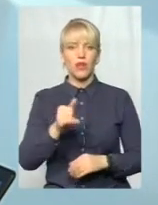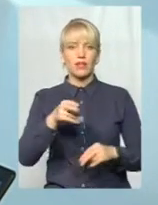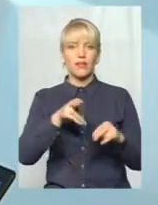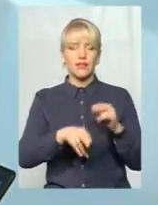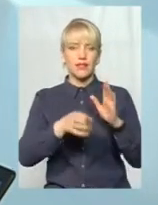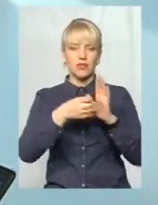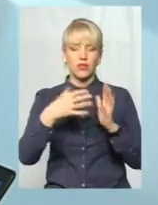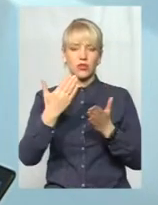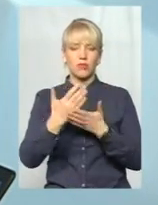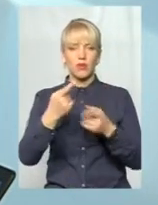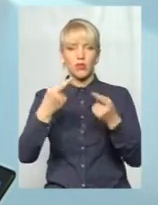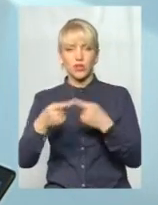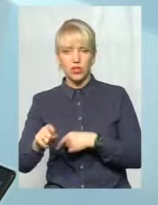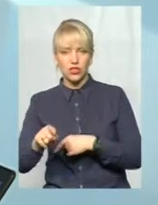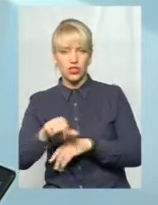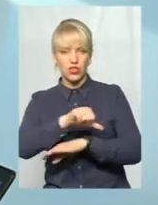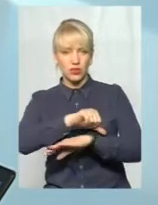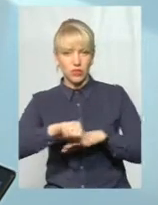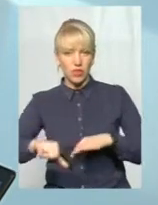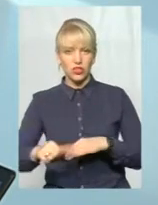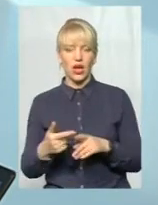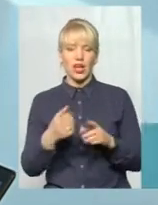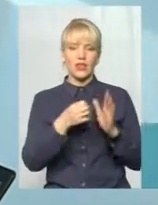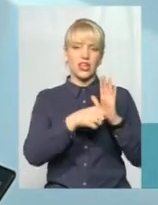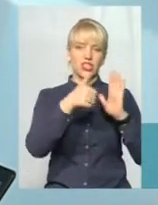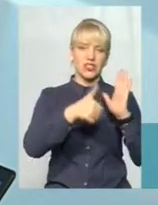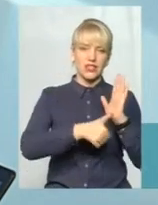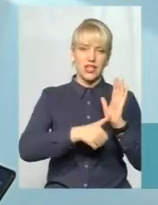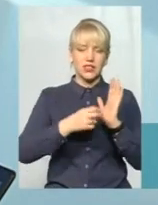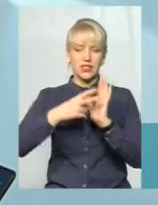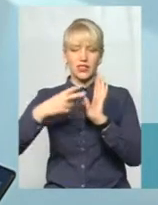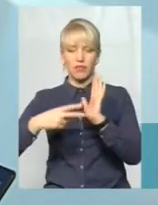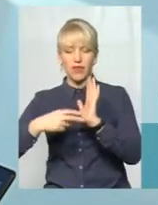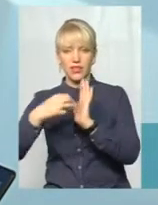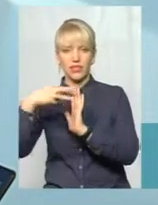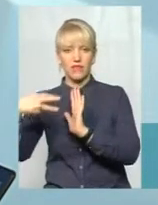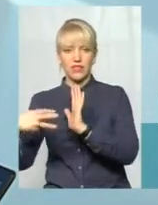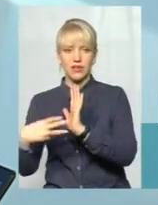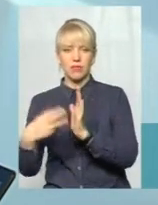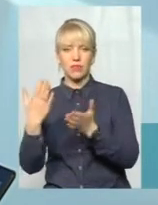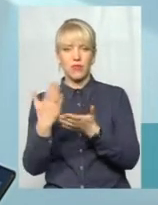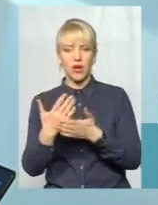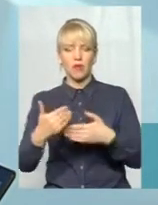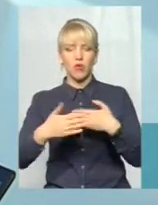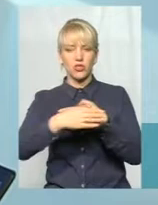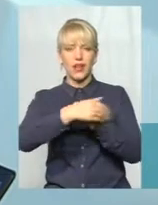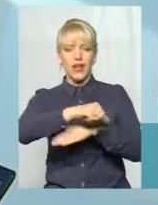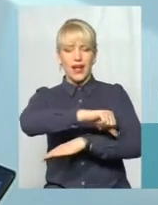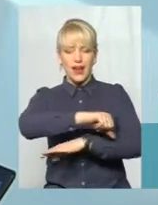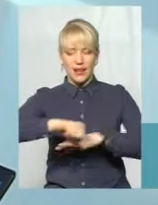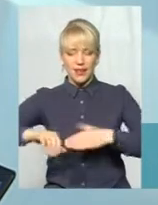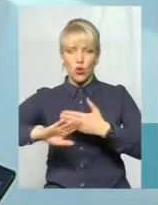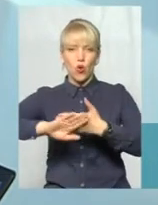маємо інші, вже на 16-й, 17-й, ну вже на сьогоднішній момент ми маємо вже фактично лінію розмежування, ми маємо сірі зони,